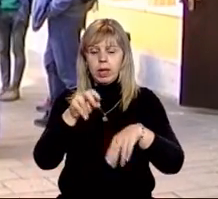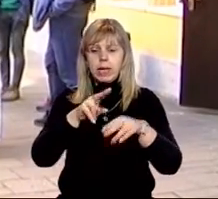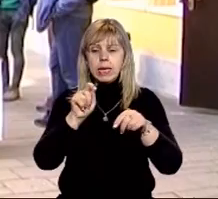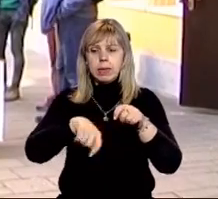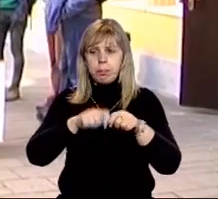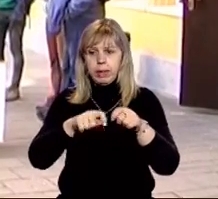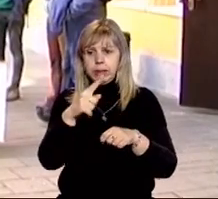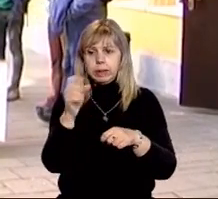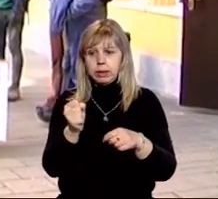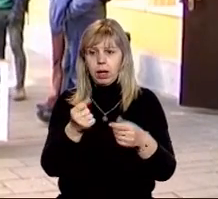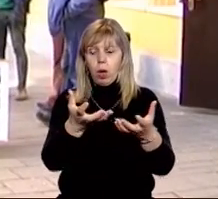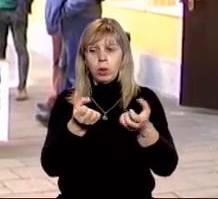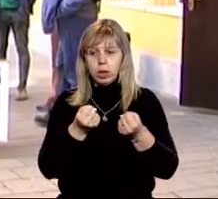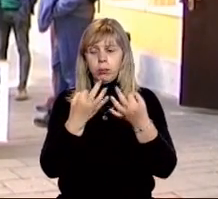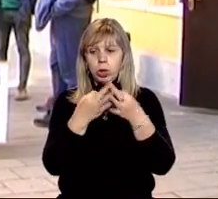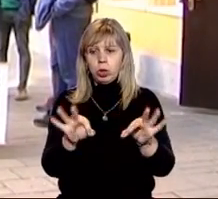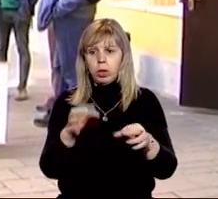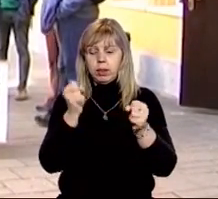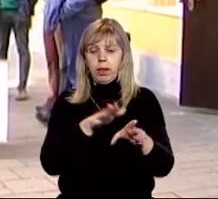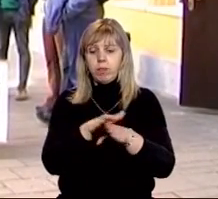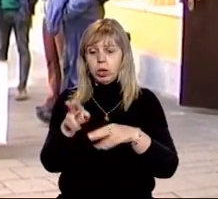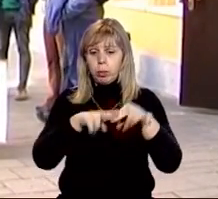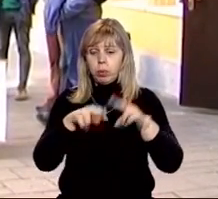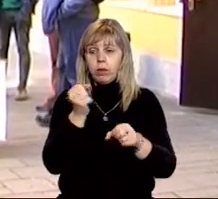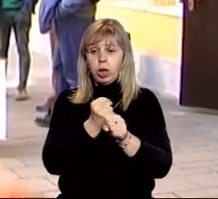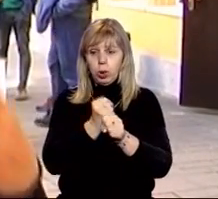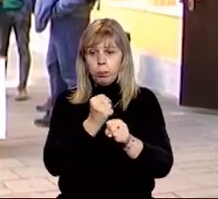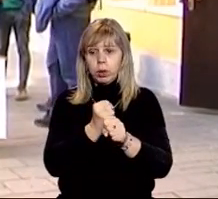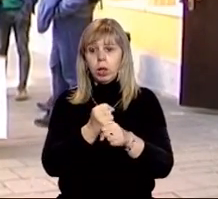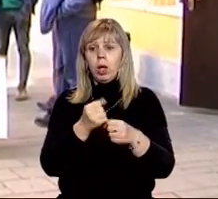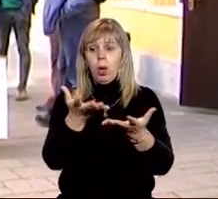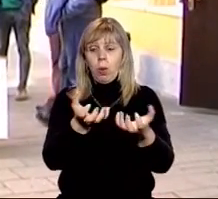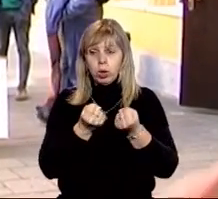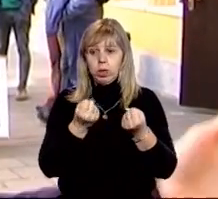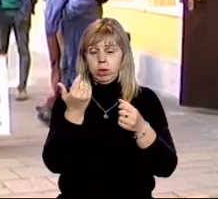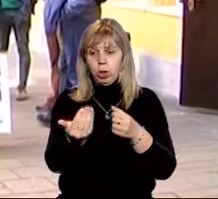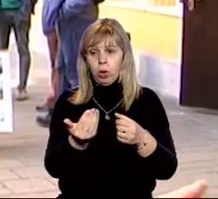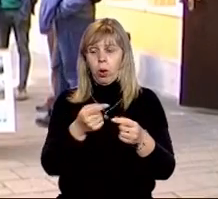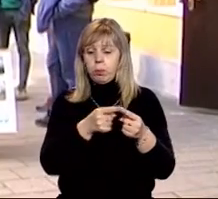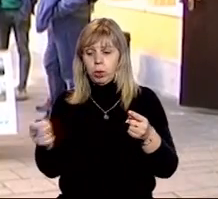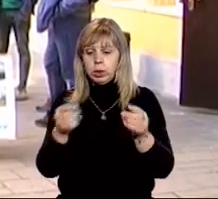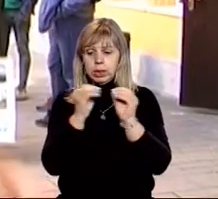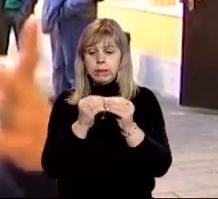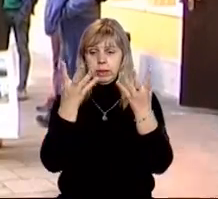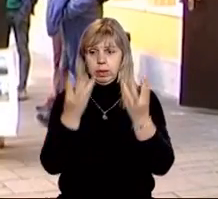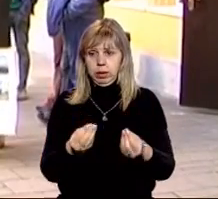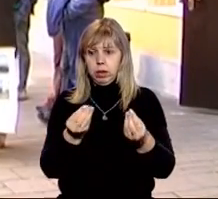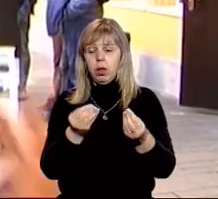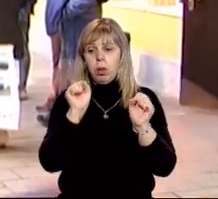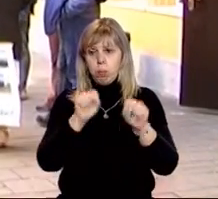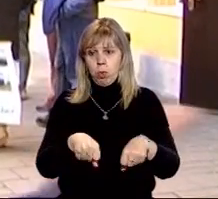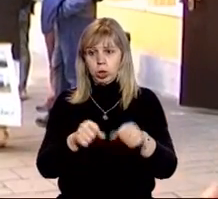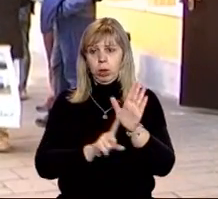інспекції за отриманням дозволу на виконання будівельних робіт, отримавши його протягом 10 робочих днів,